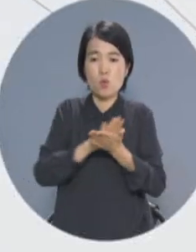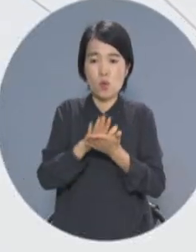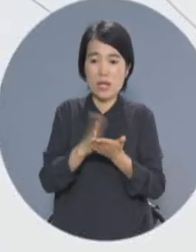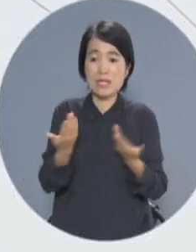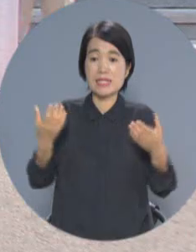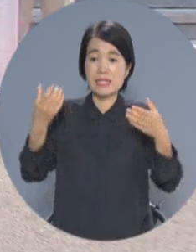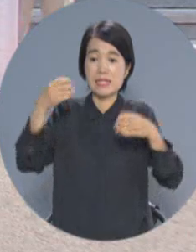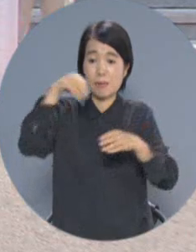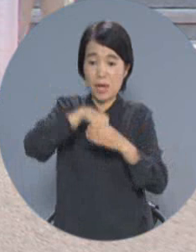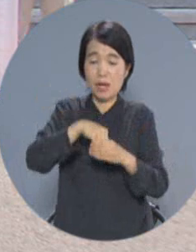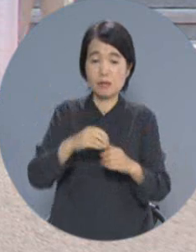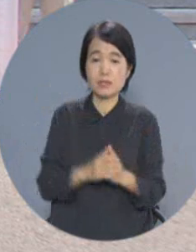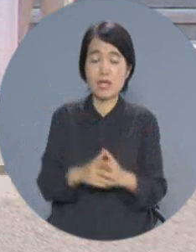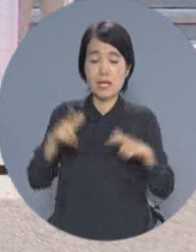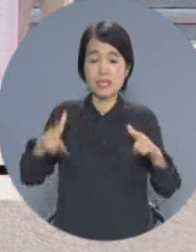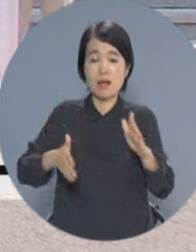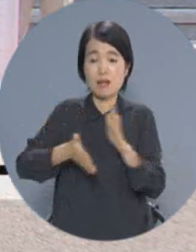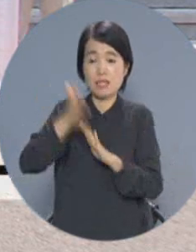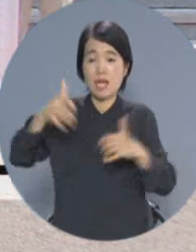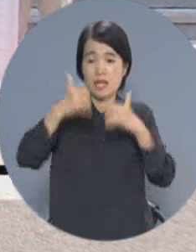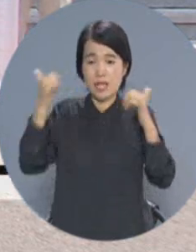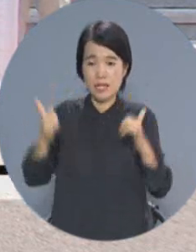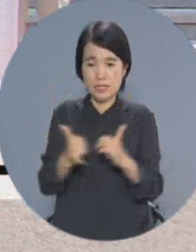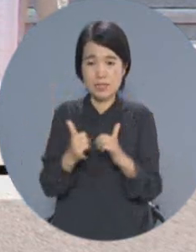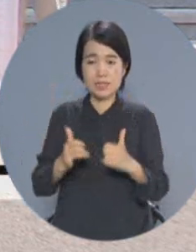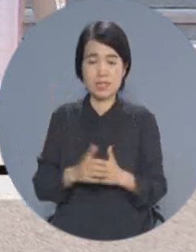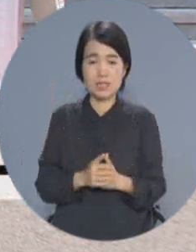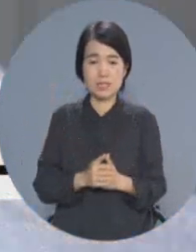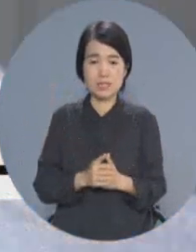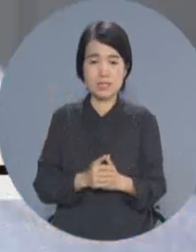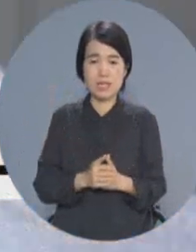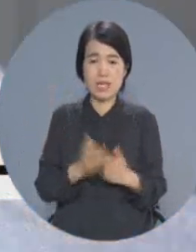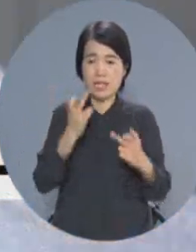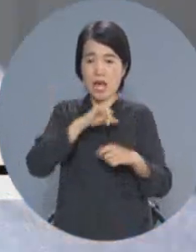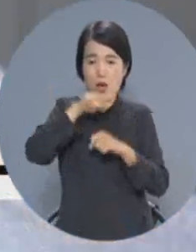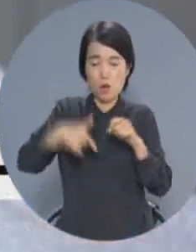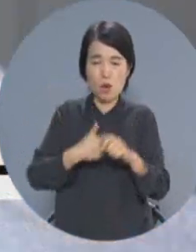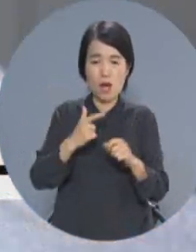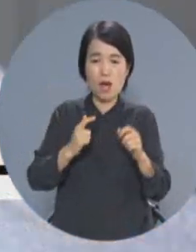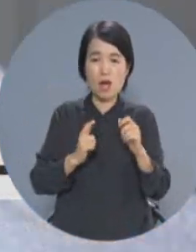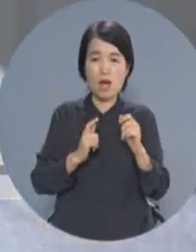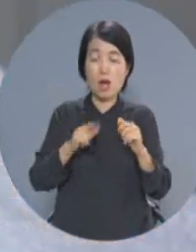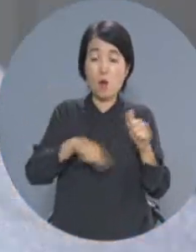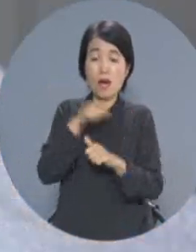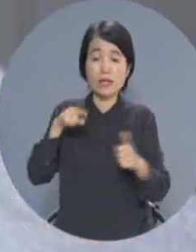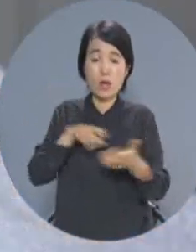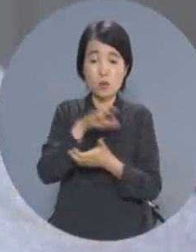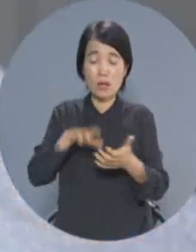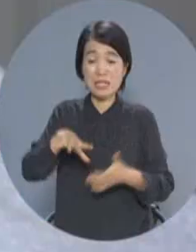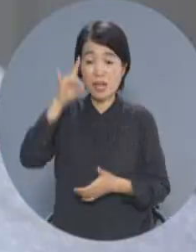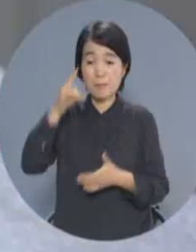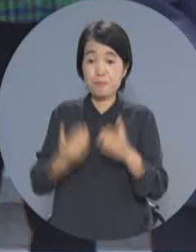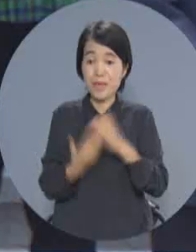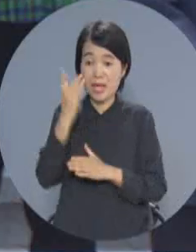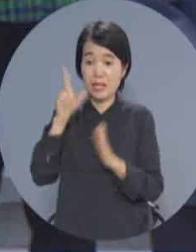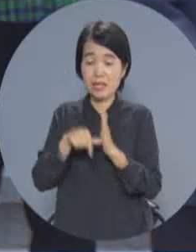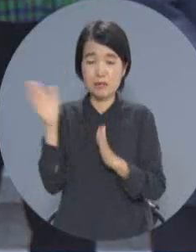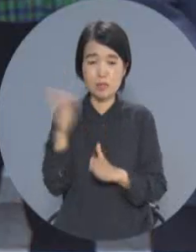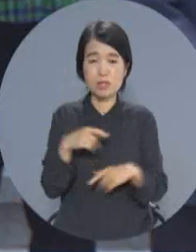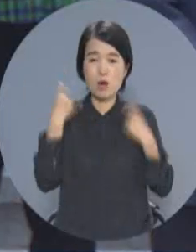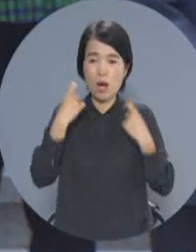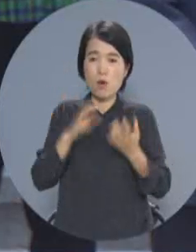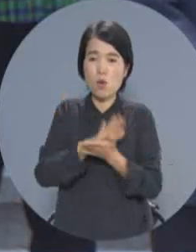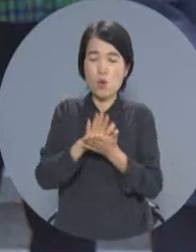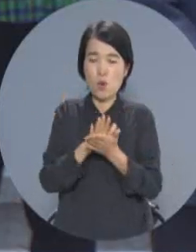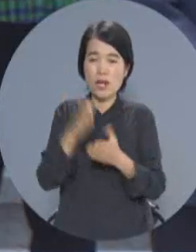포함시켰습니다. 지역 시민사회는 이 업체가 소미산 일원의 환경 훼손 논란이 처음 제기됐던 시점부터 관광